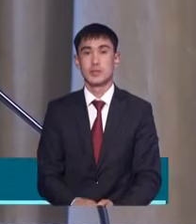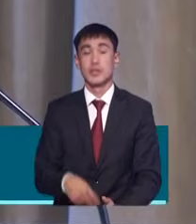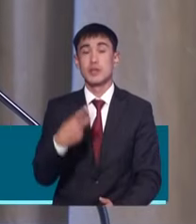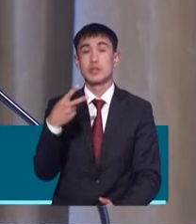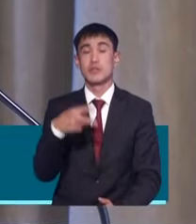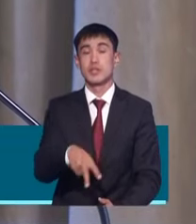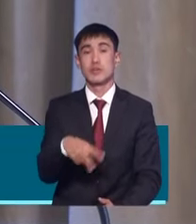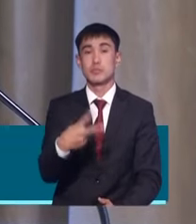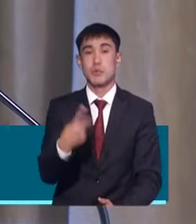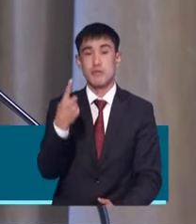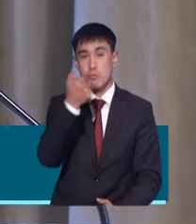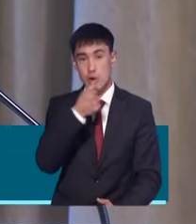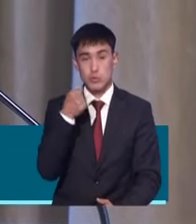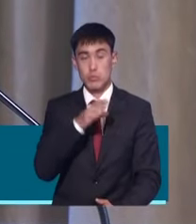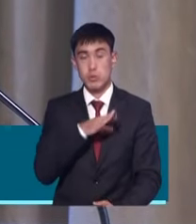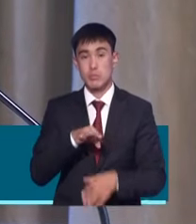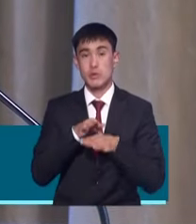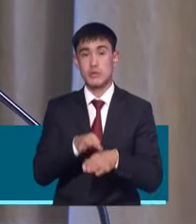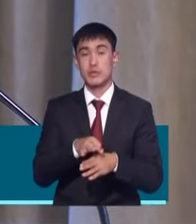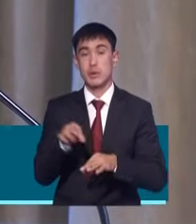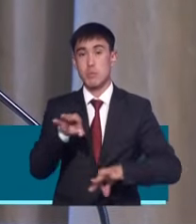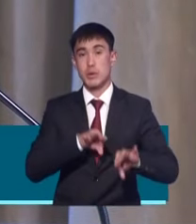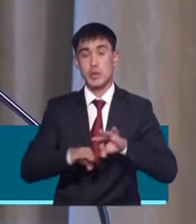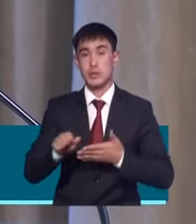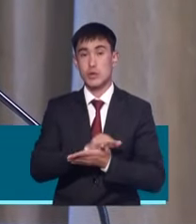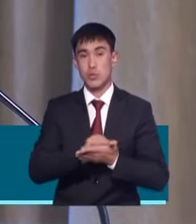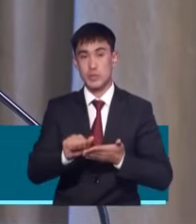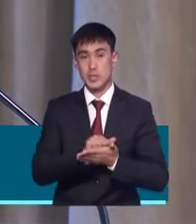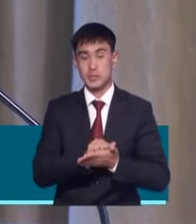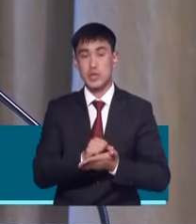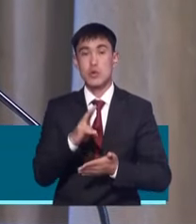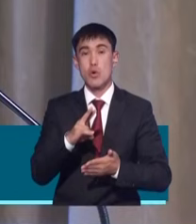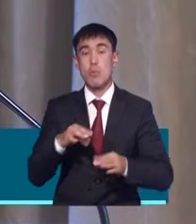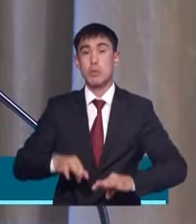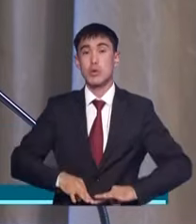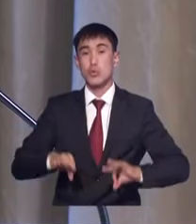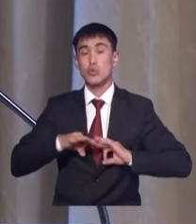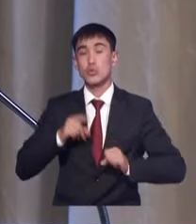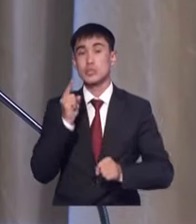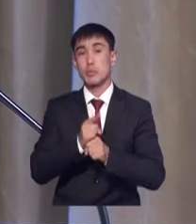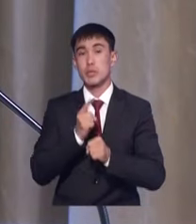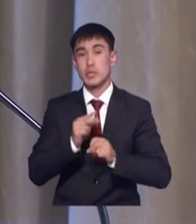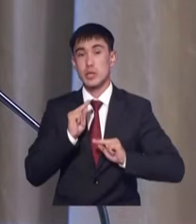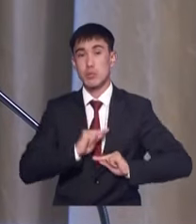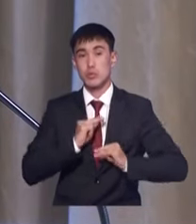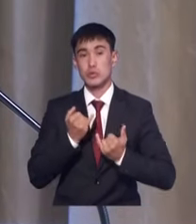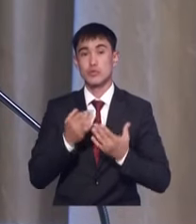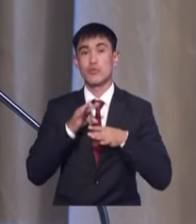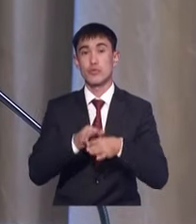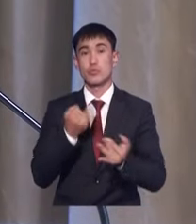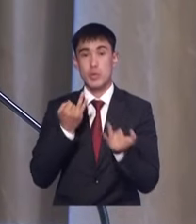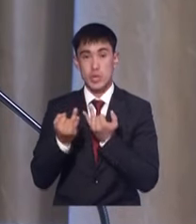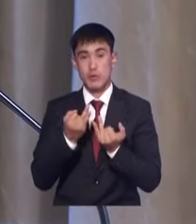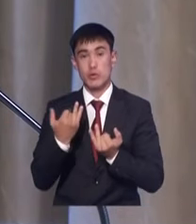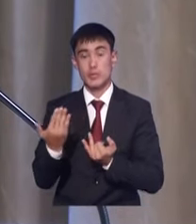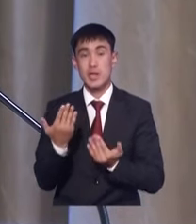В 2021 году была произведена проектно-сметная документация, однако прокуратура запретила работу. На сегодня ведутся переговоры